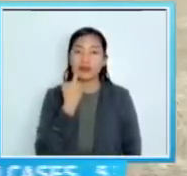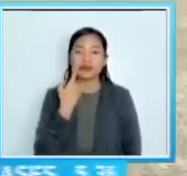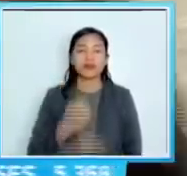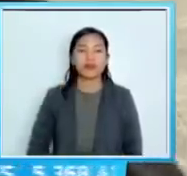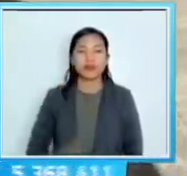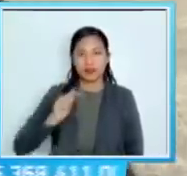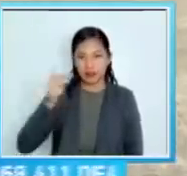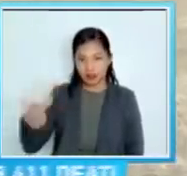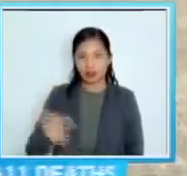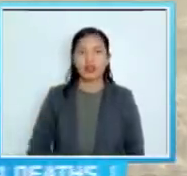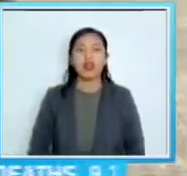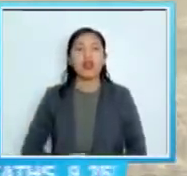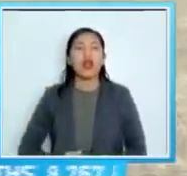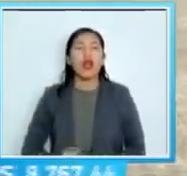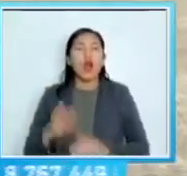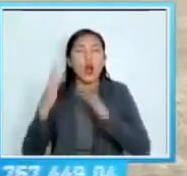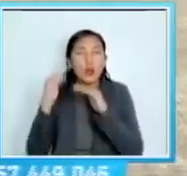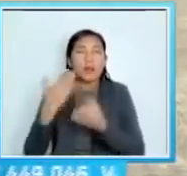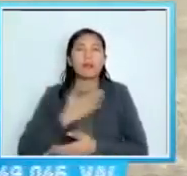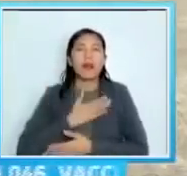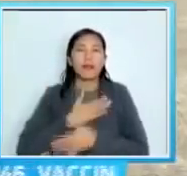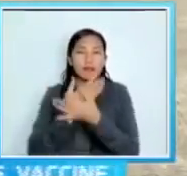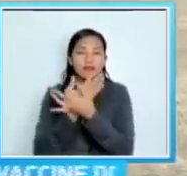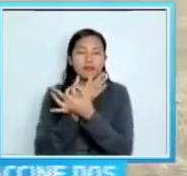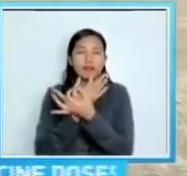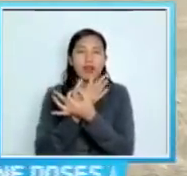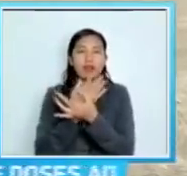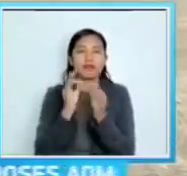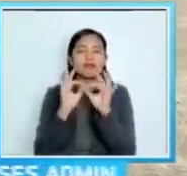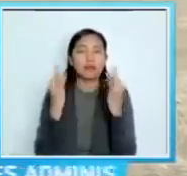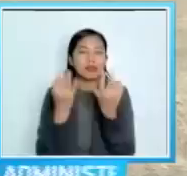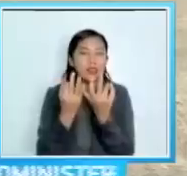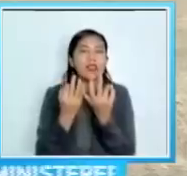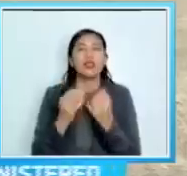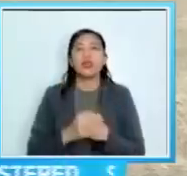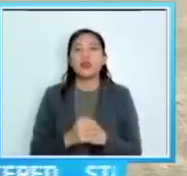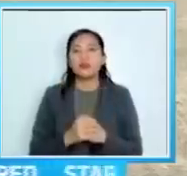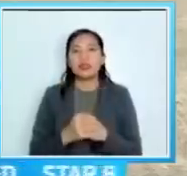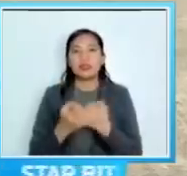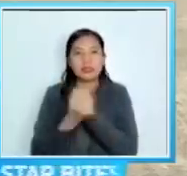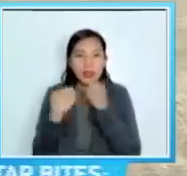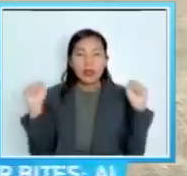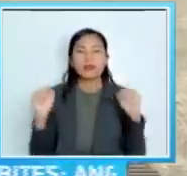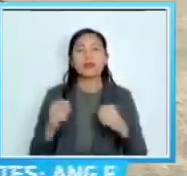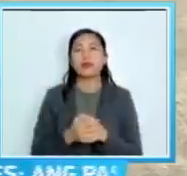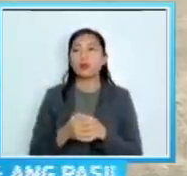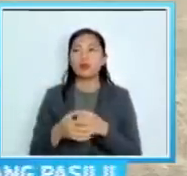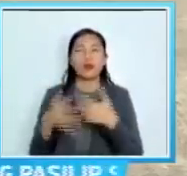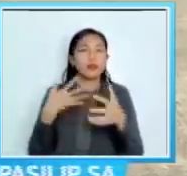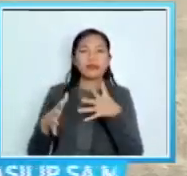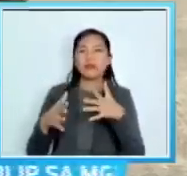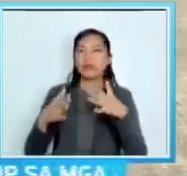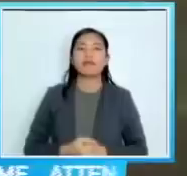ko doon, na okay lang sila. Kahit man ano, yung bahay namin kahit wala, basta yung pamilya namin kumpleto